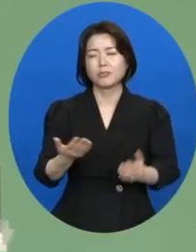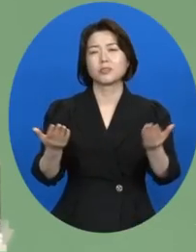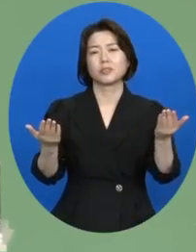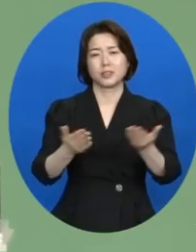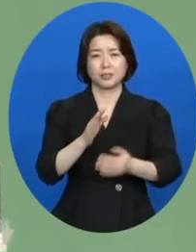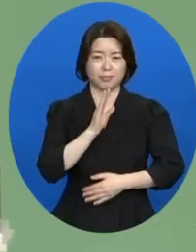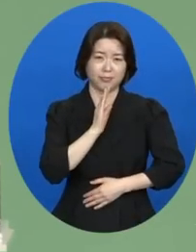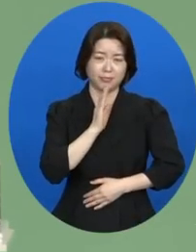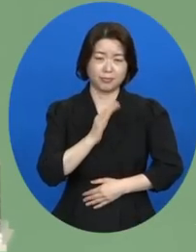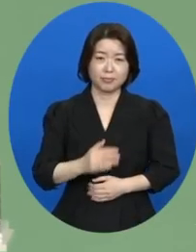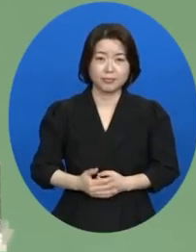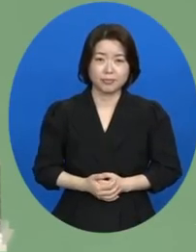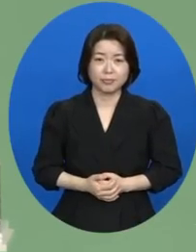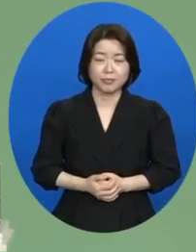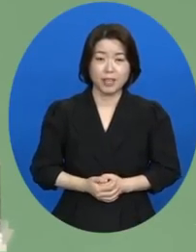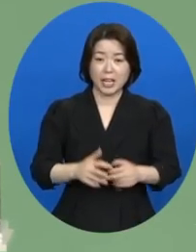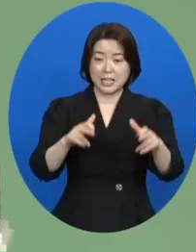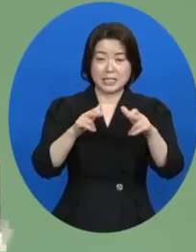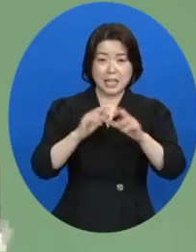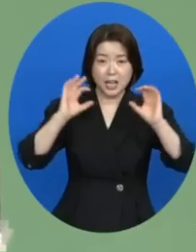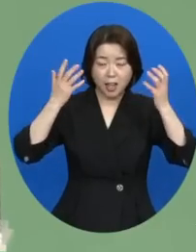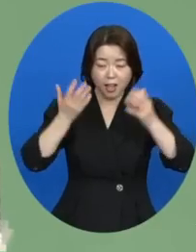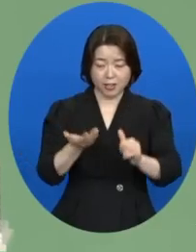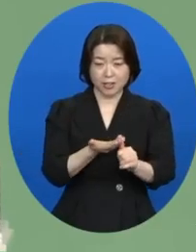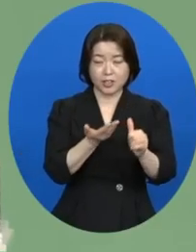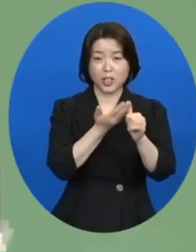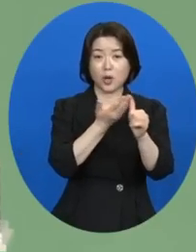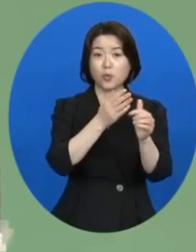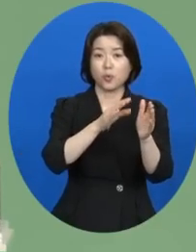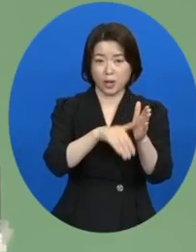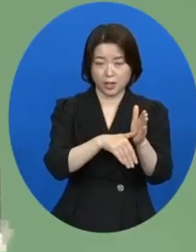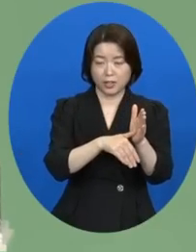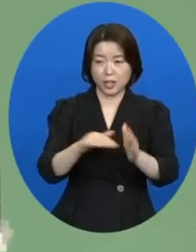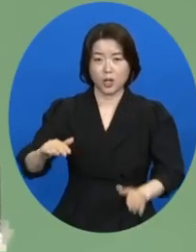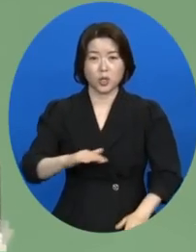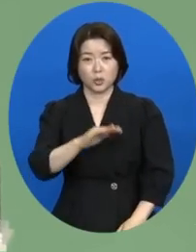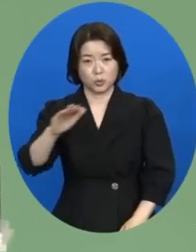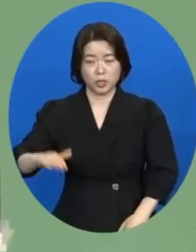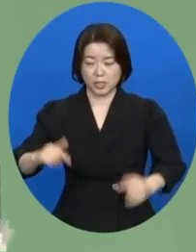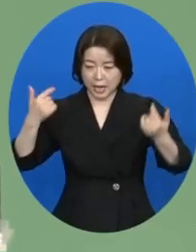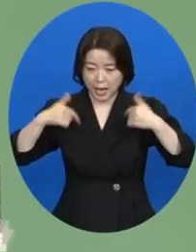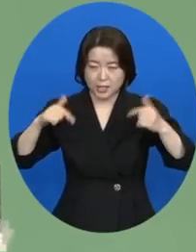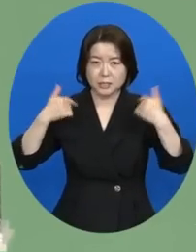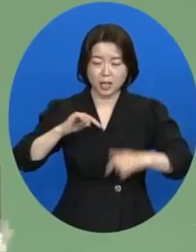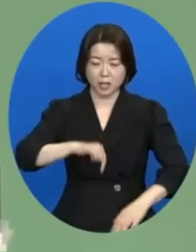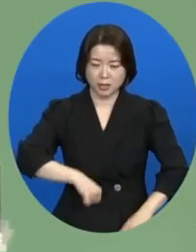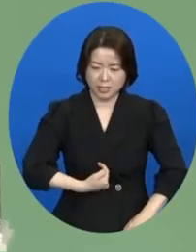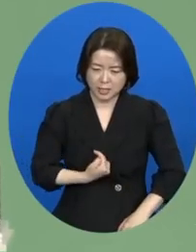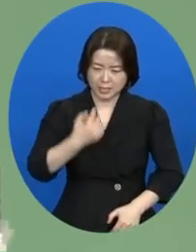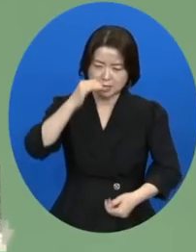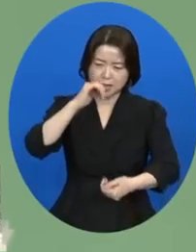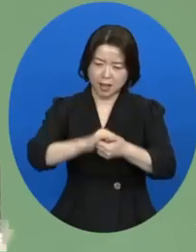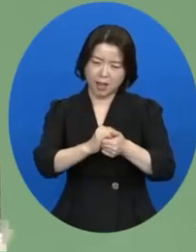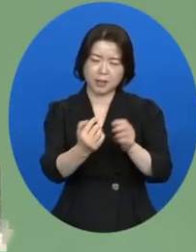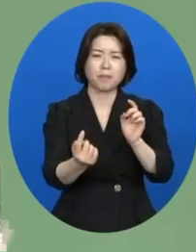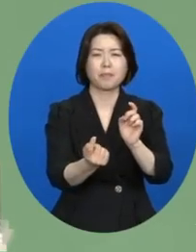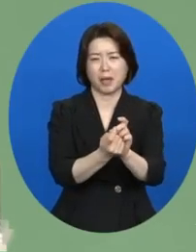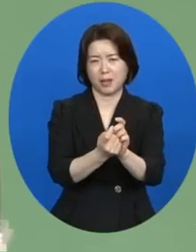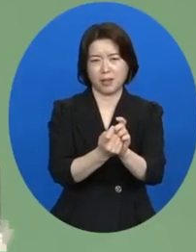일입니다. 장애 아이들을 양육하면서 우리는 늘 자신의 한계에